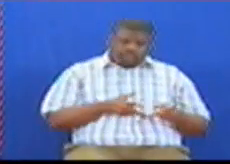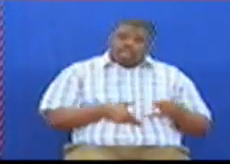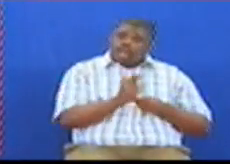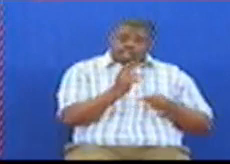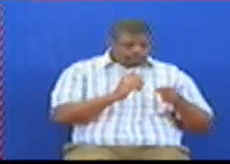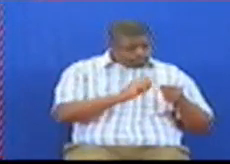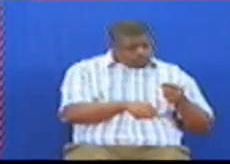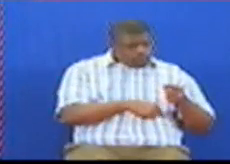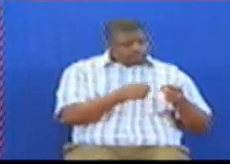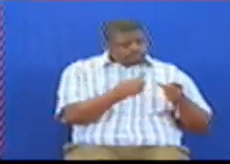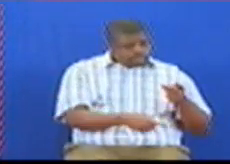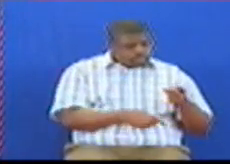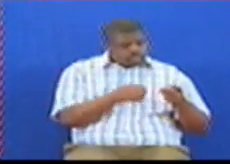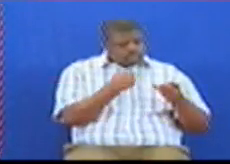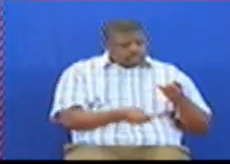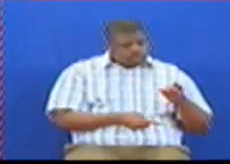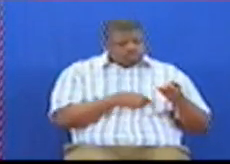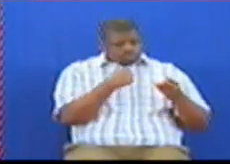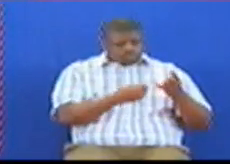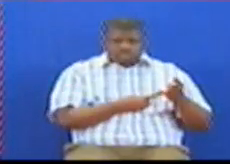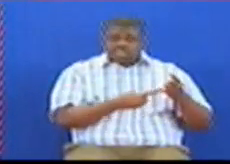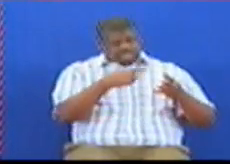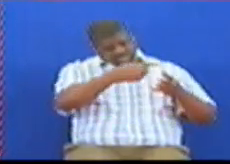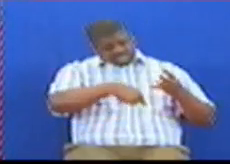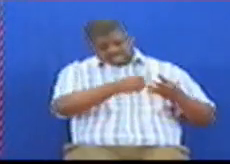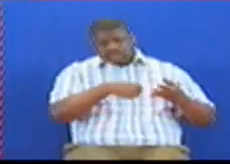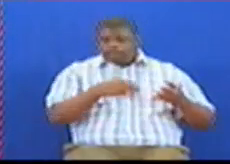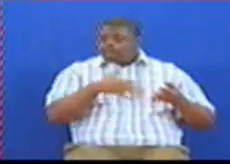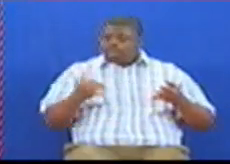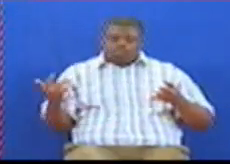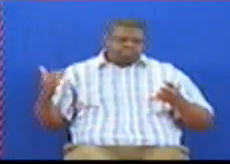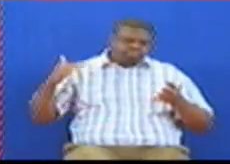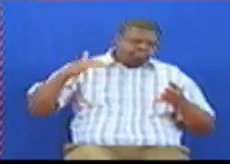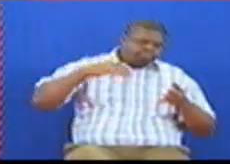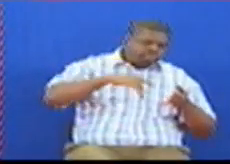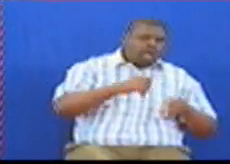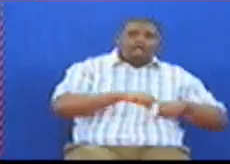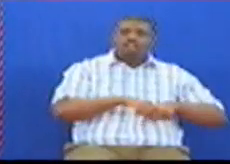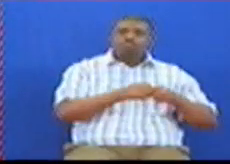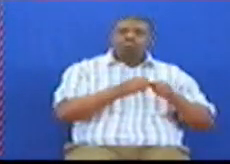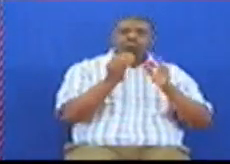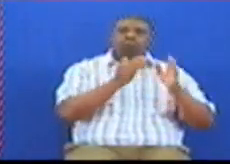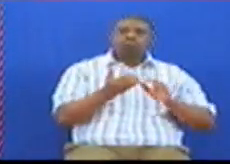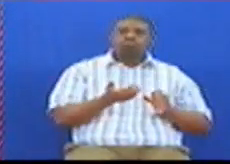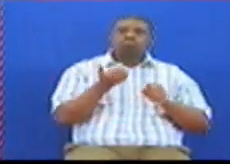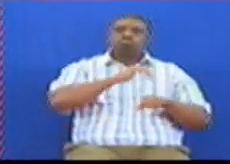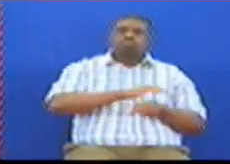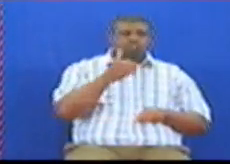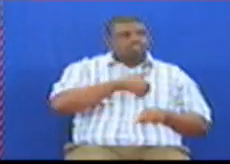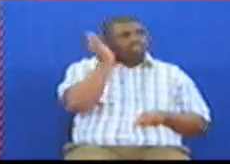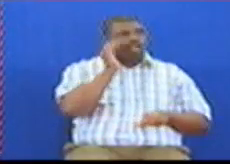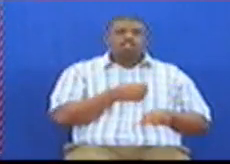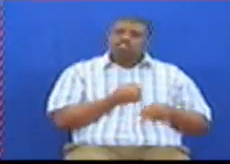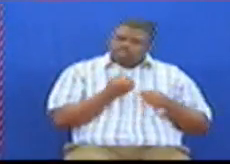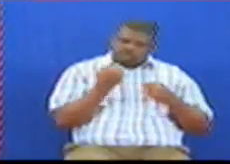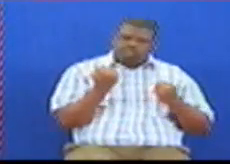za Manzese, lakini pia maeneo ya kata za Magomeni, ambapo maji yote yanakwenda kuharibu miundombinu yote ambayo serikali wanafanya. Na mheshimiwa Jenista Mwagama